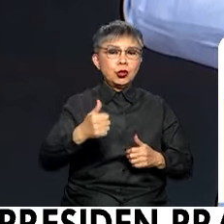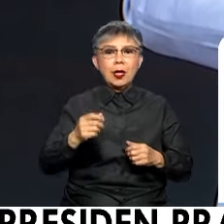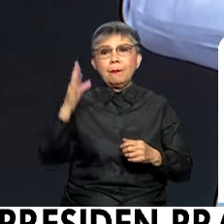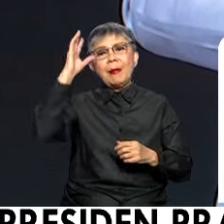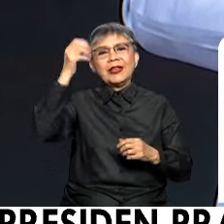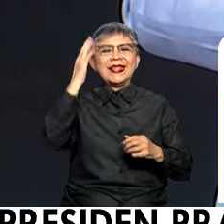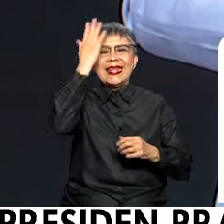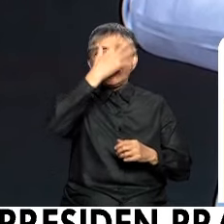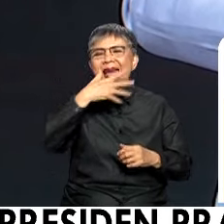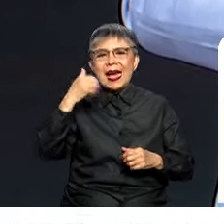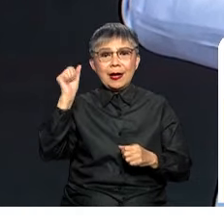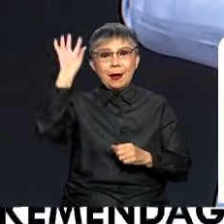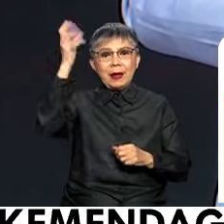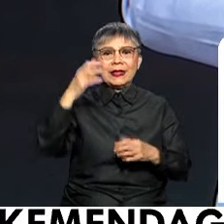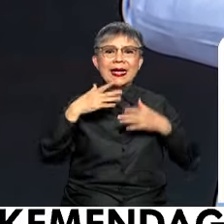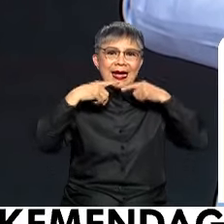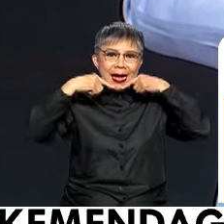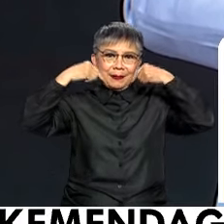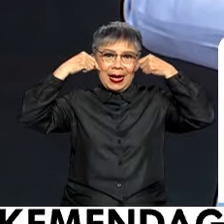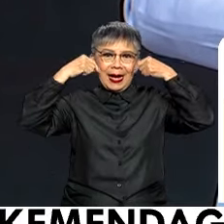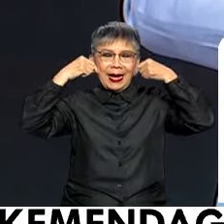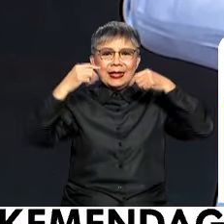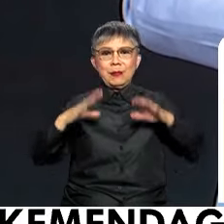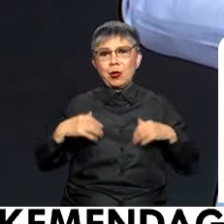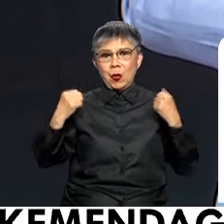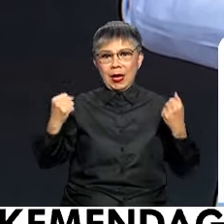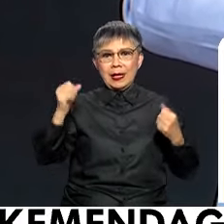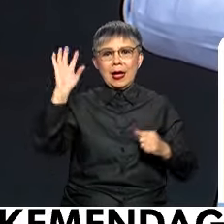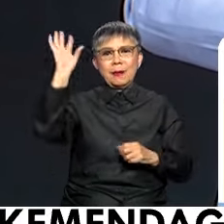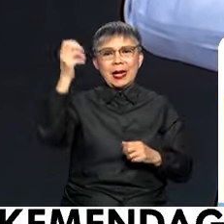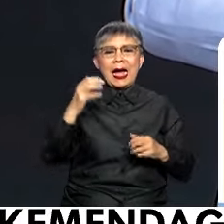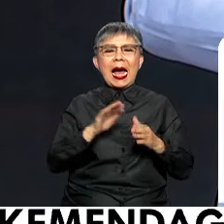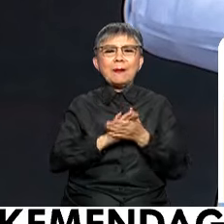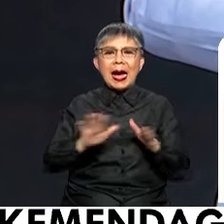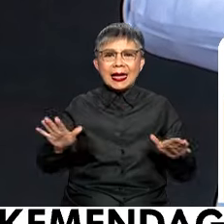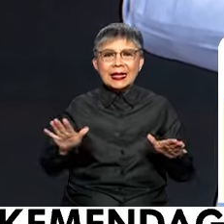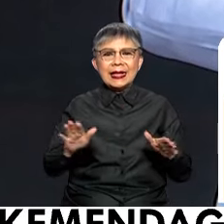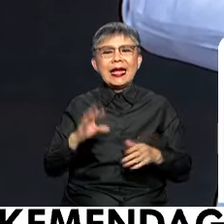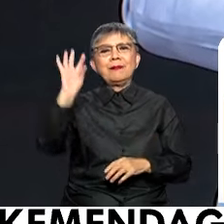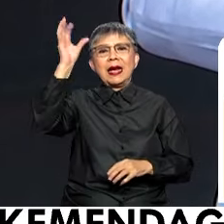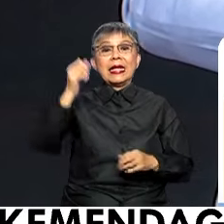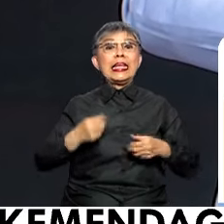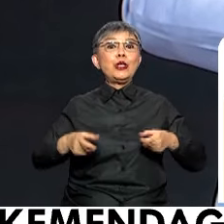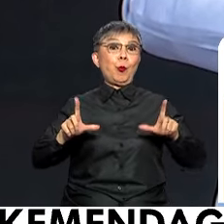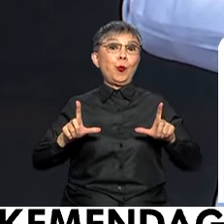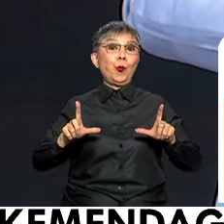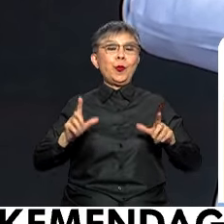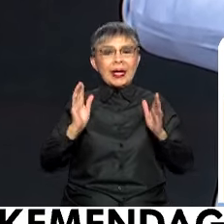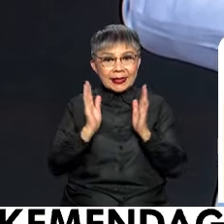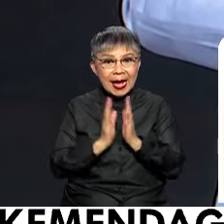Indah Banten ramah Banten kuat Banten aman dan juga Banten hidup